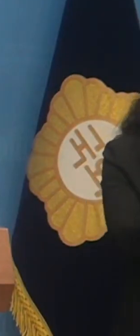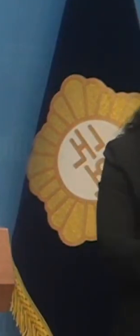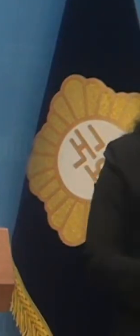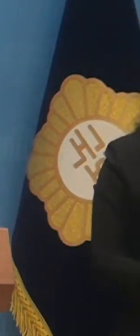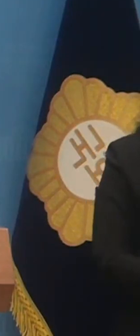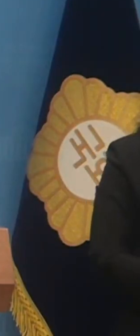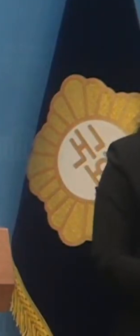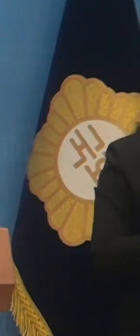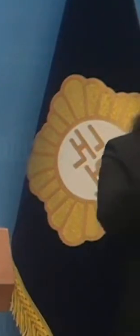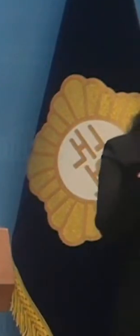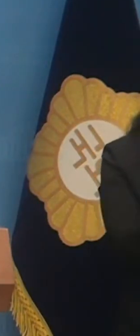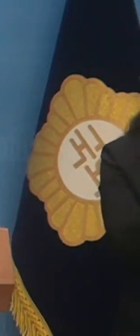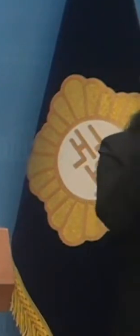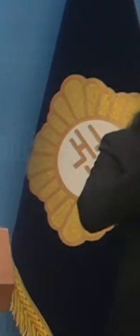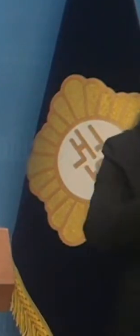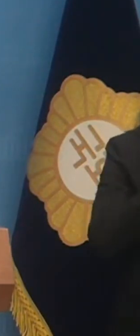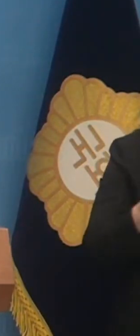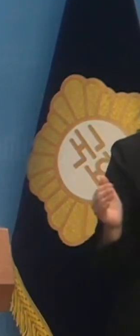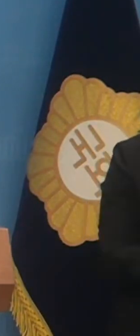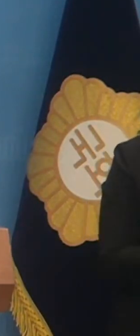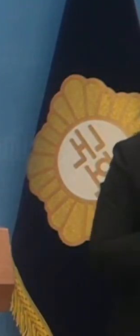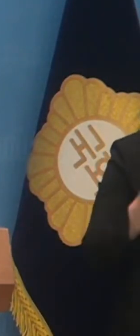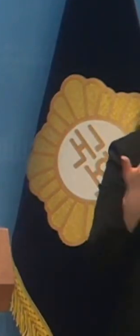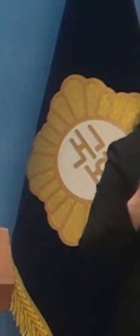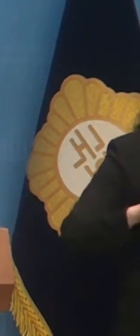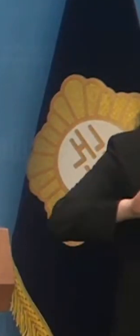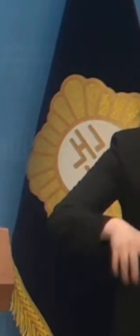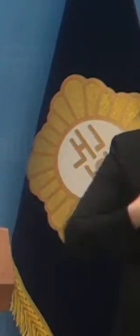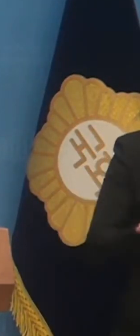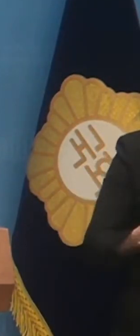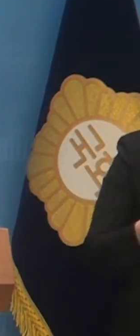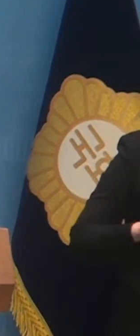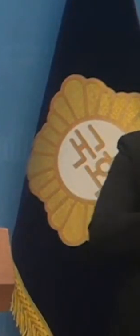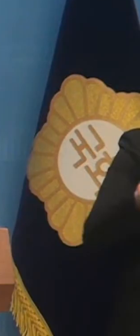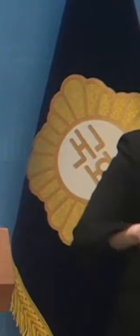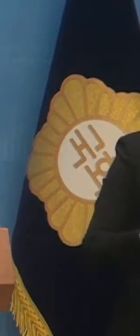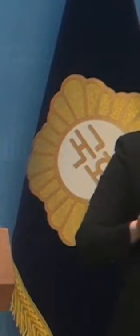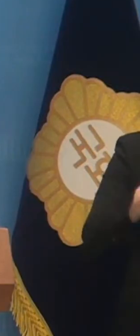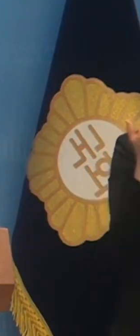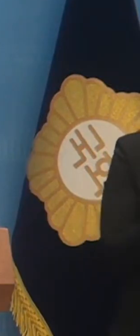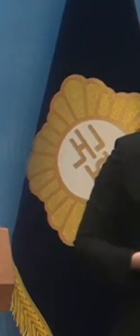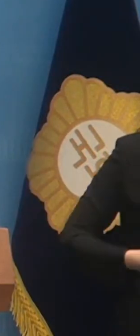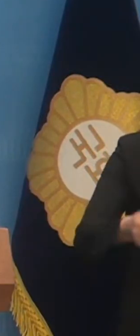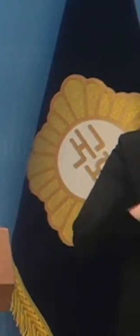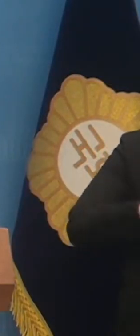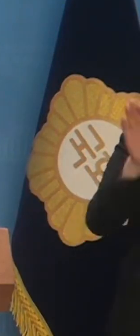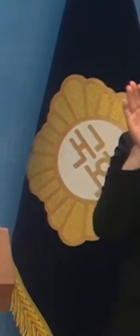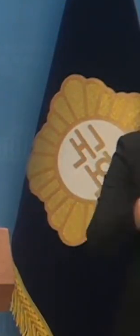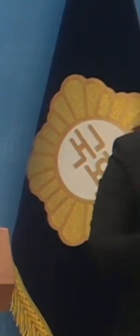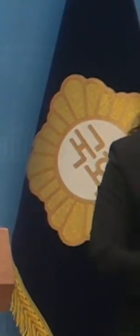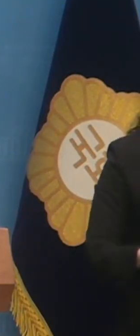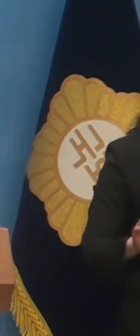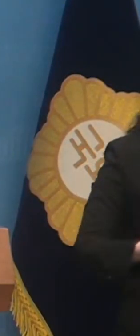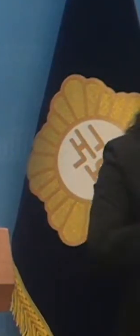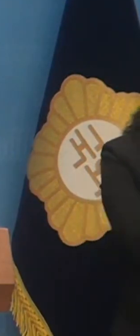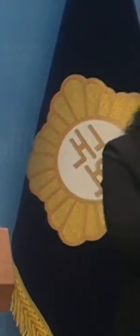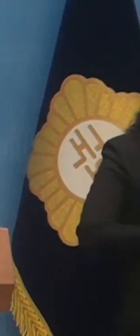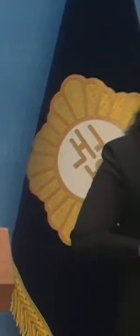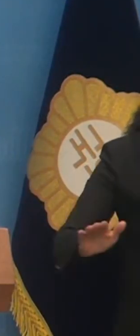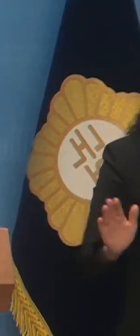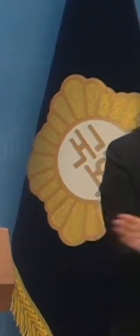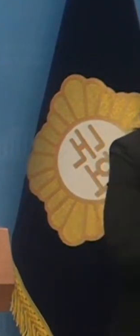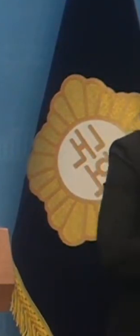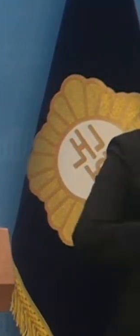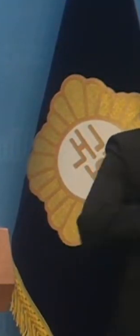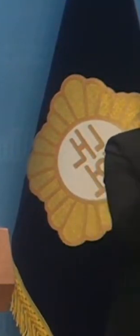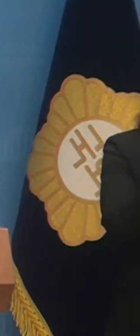이는 단지 진보당의 성과로 끝나는 것이 아니라 내란 세력을 말부터 몰아내고 아래로부터 사회 대개혁을